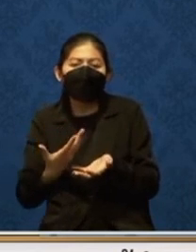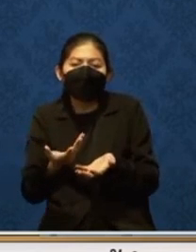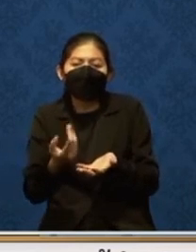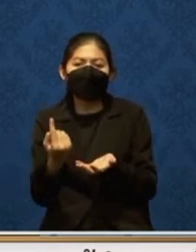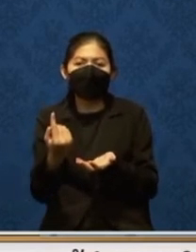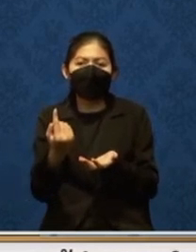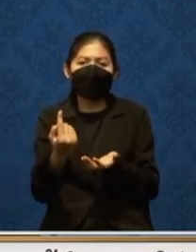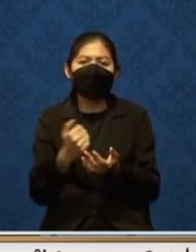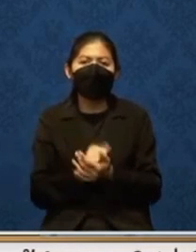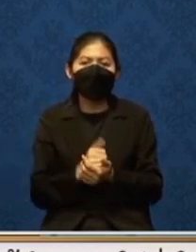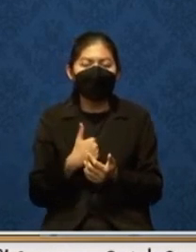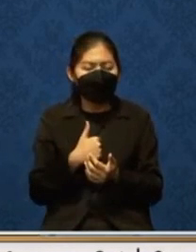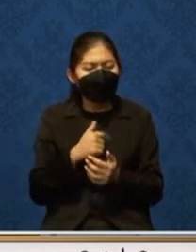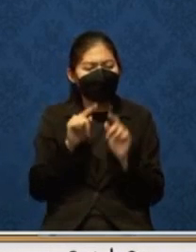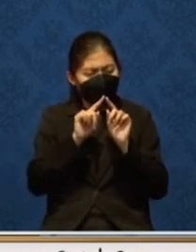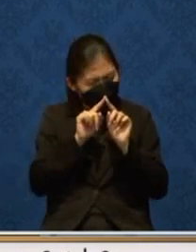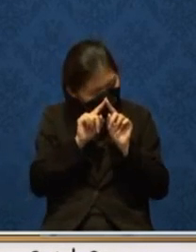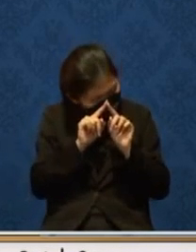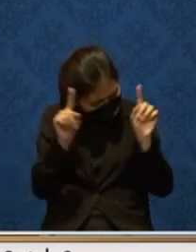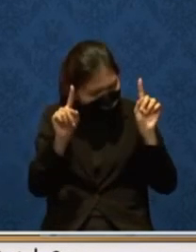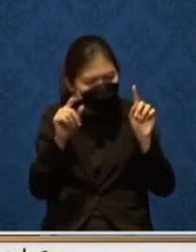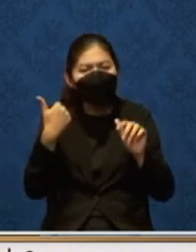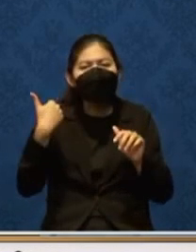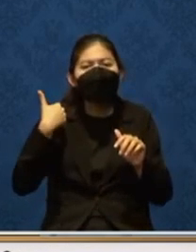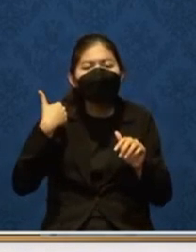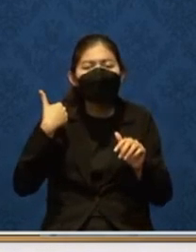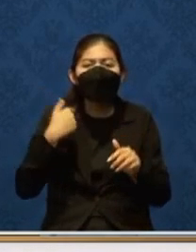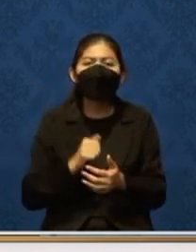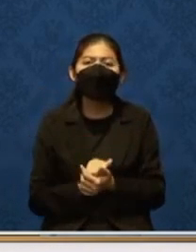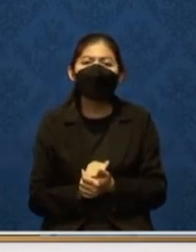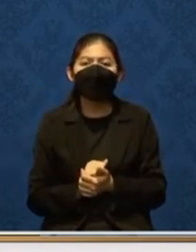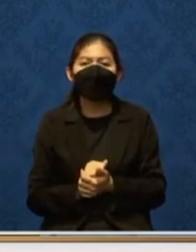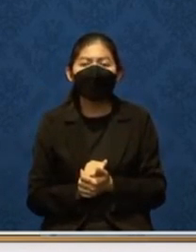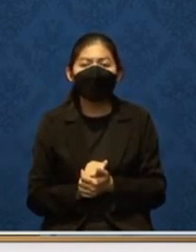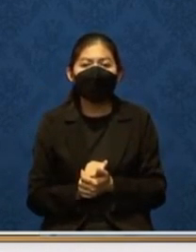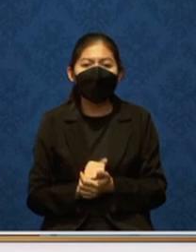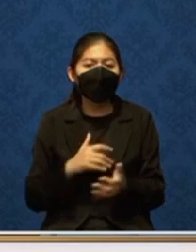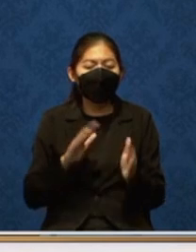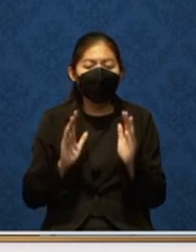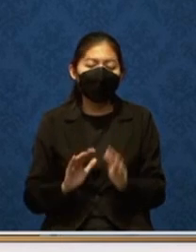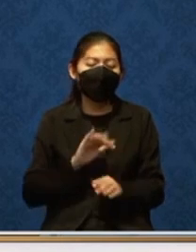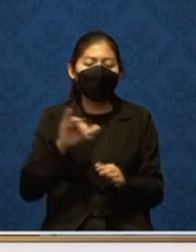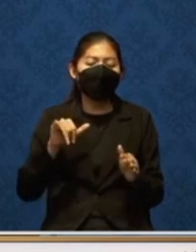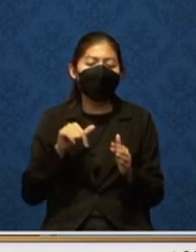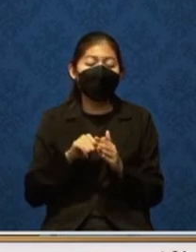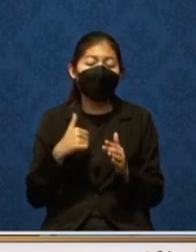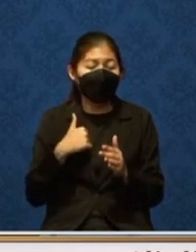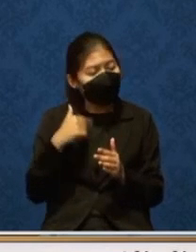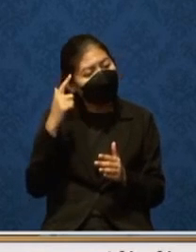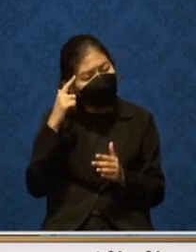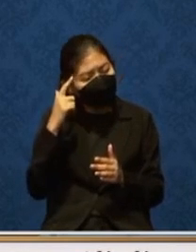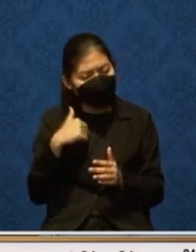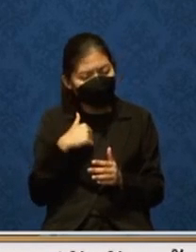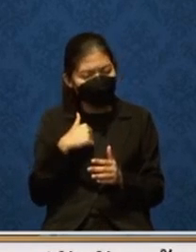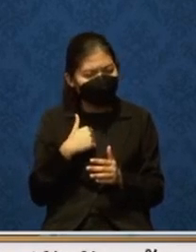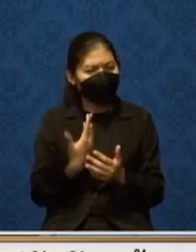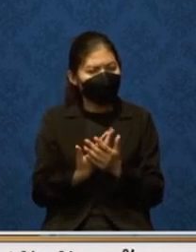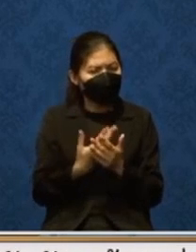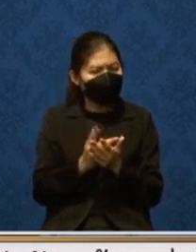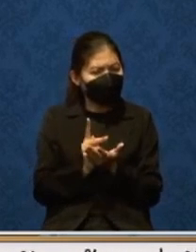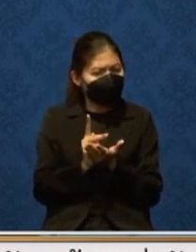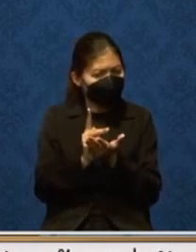เปลกประราดก่นเยอะครับคนเราก็ slippery patan ถ้าเราจะให้ใครัคนหน กู้เงิน 100 ล้าน